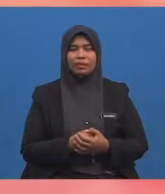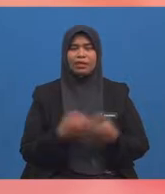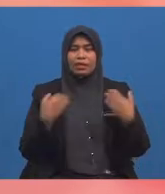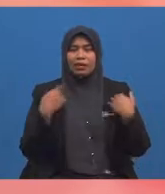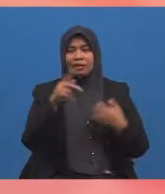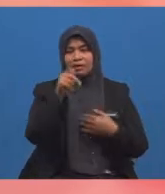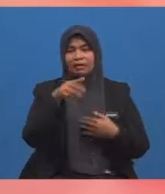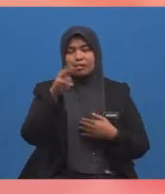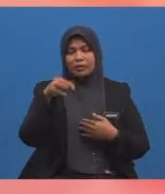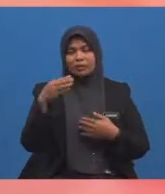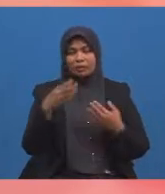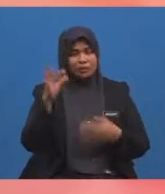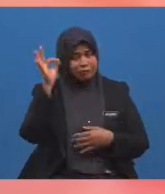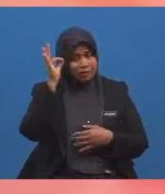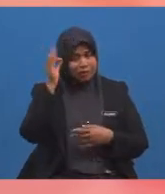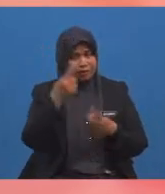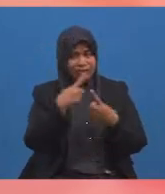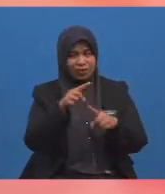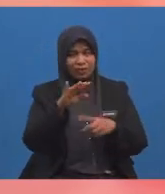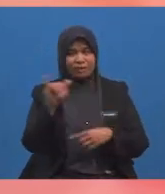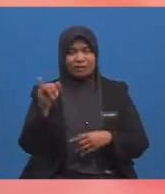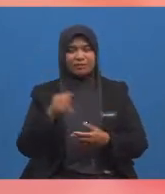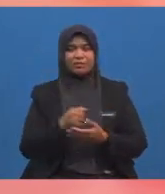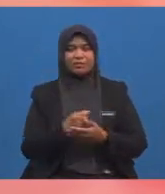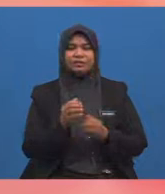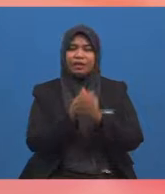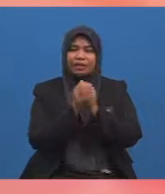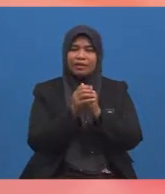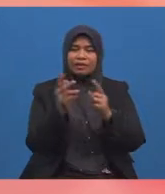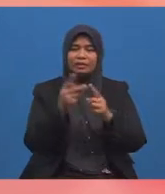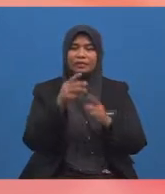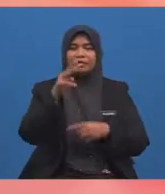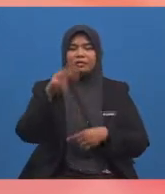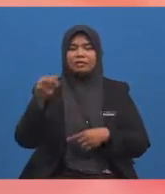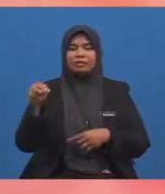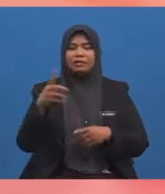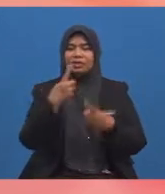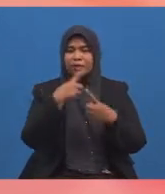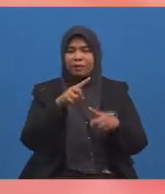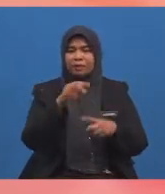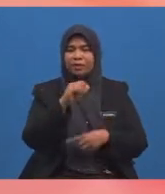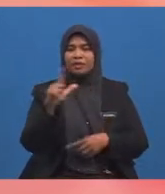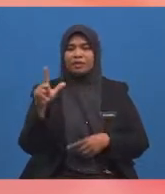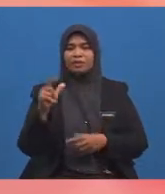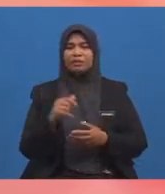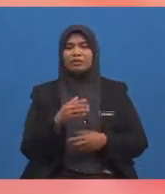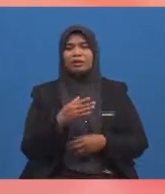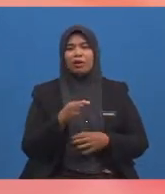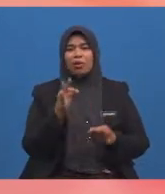Adakah murid sudah terfikir jawapannya? Syabas murid-murid. Jawapannya